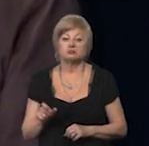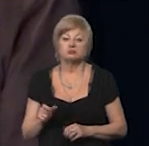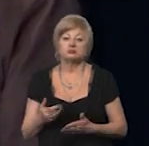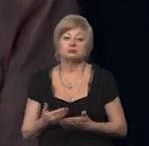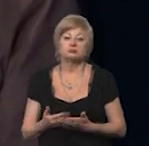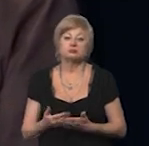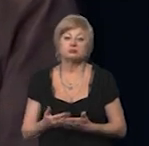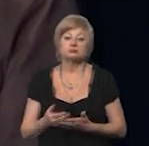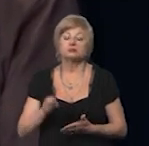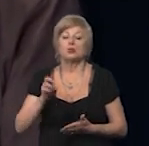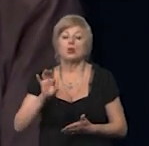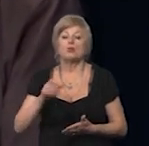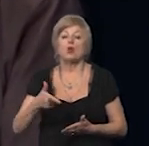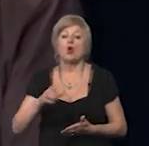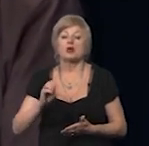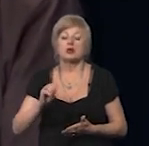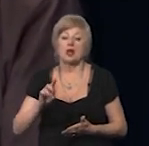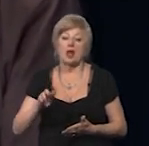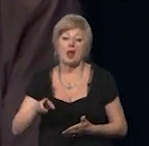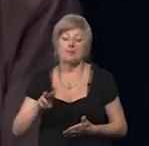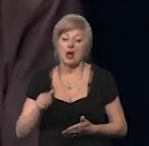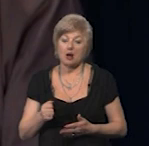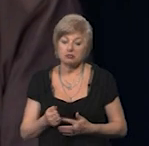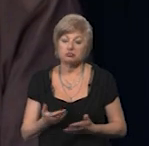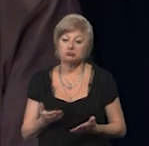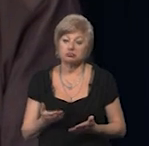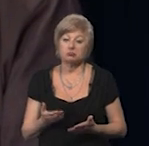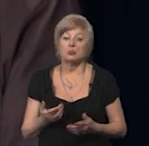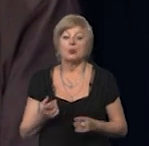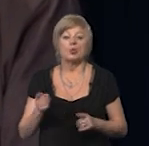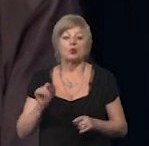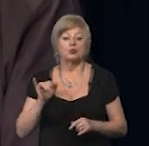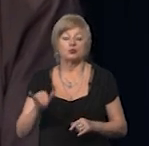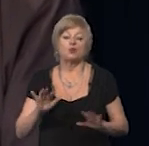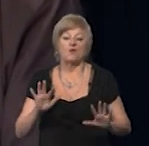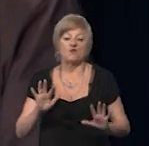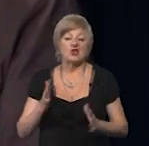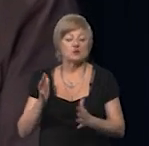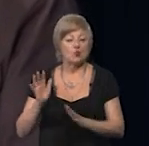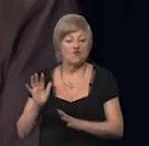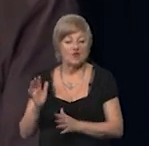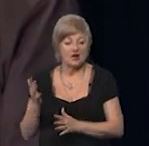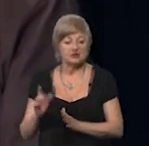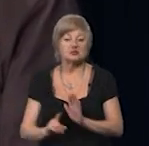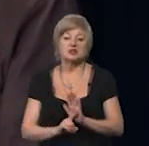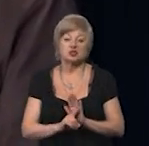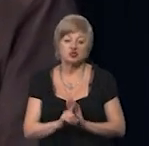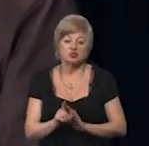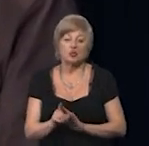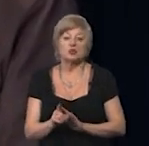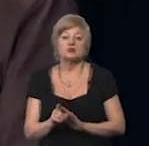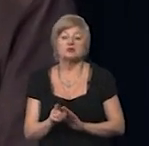Шараскін, богема. Позивний. Він людина, яка була артистом, актором, і який був